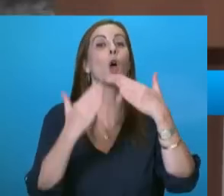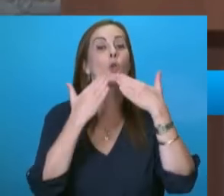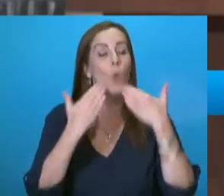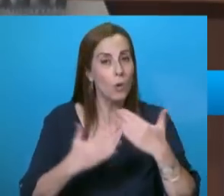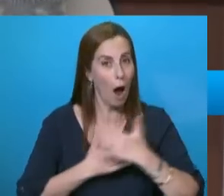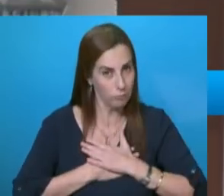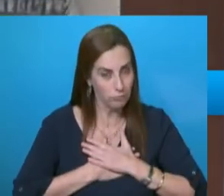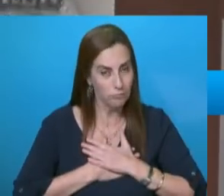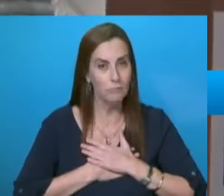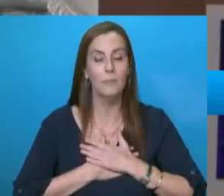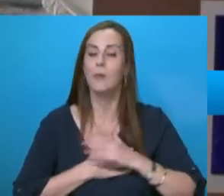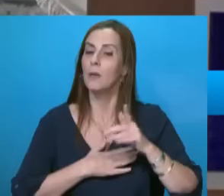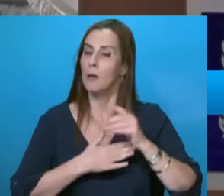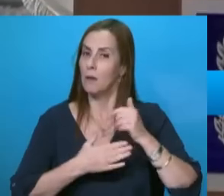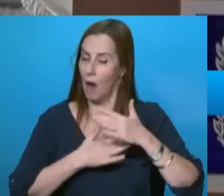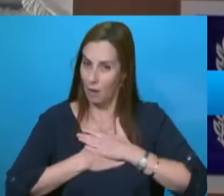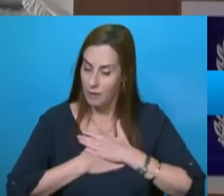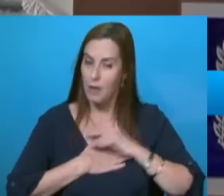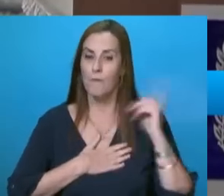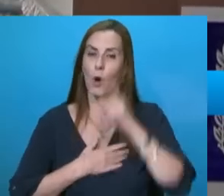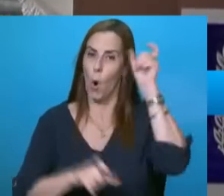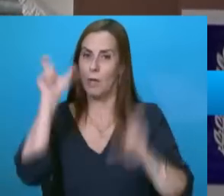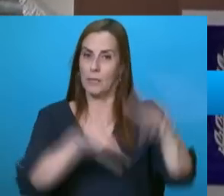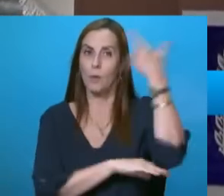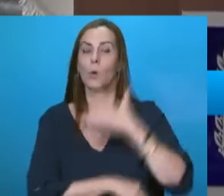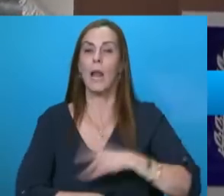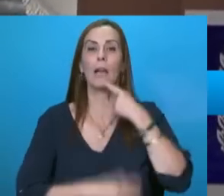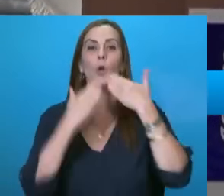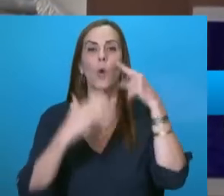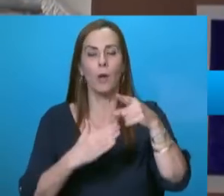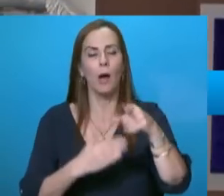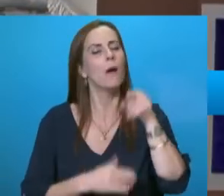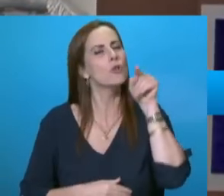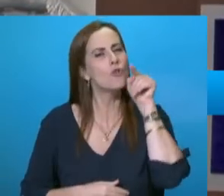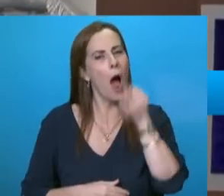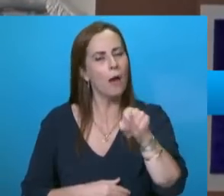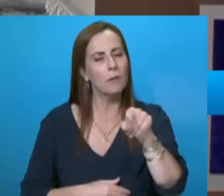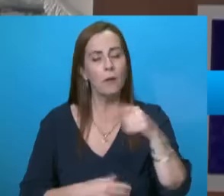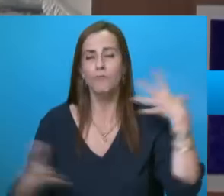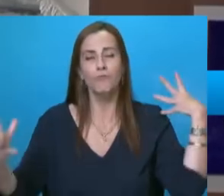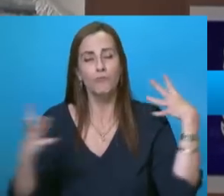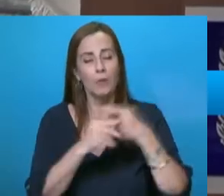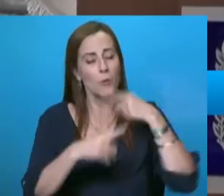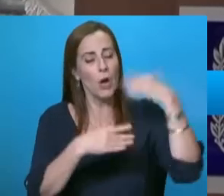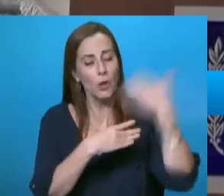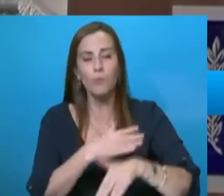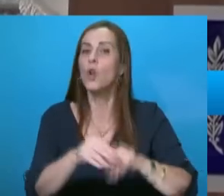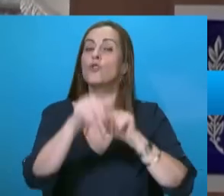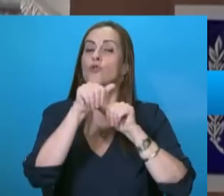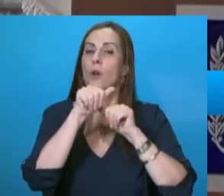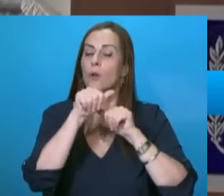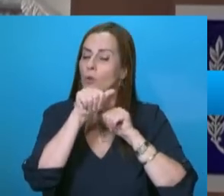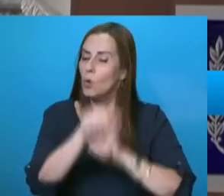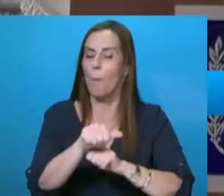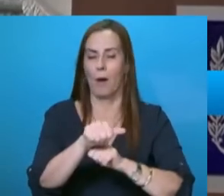אישי, בשמי ובשם כל אזרחי ישראל, על עמידתך לאורך השנים האחרונות לצד מערכות האכיפת